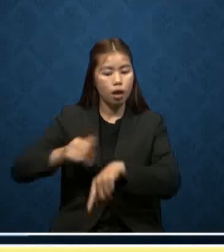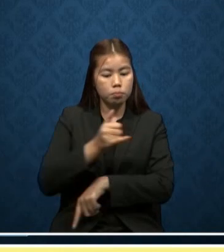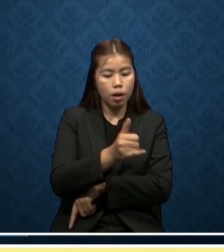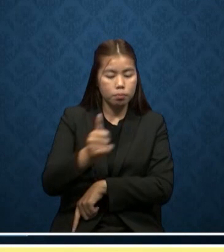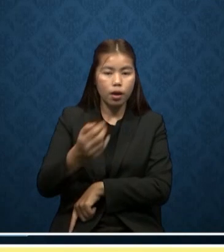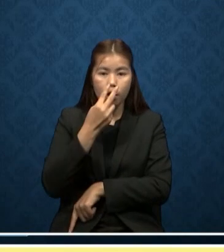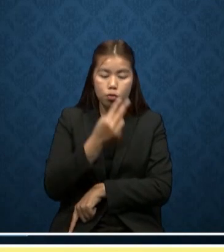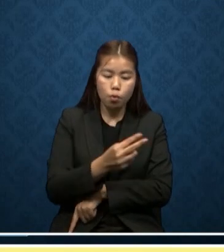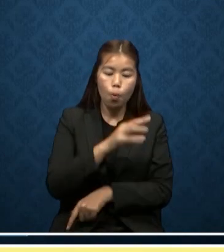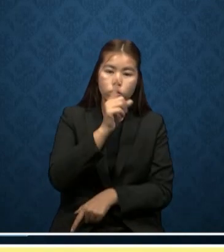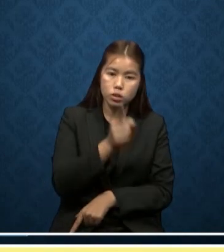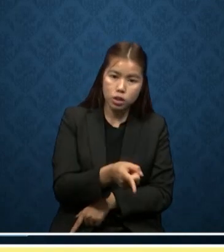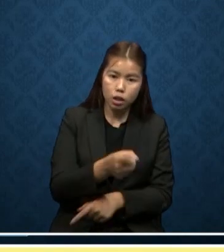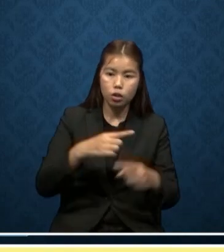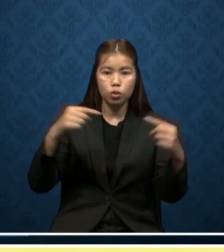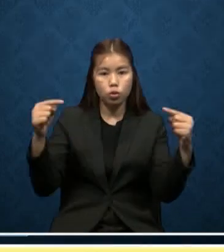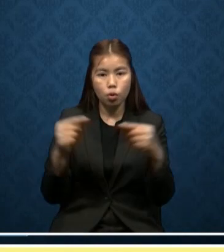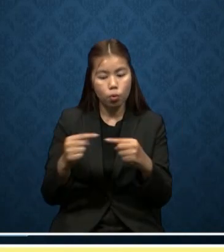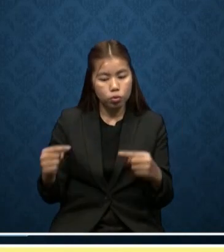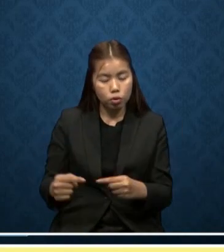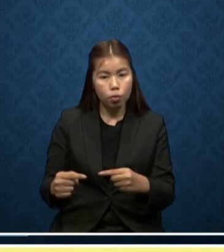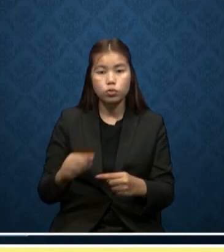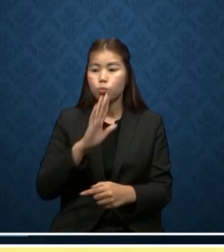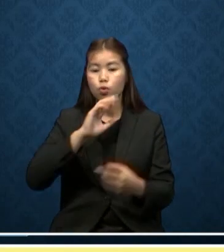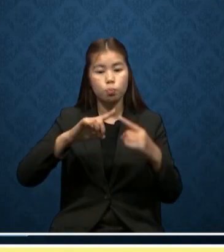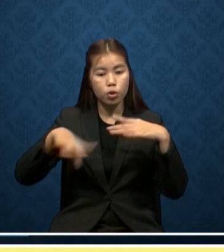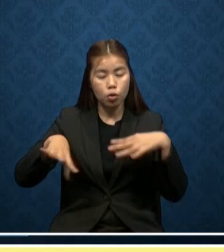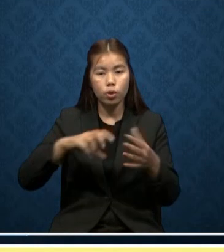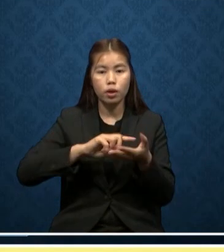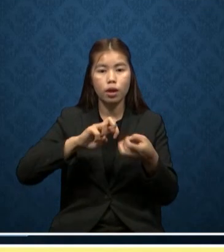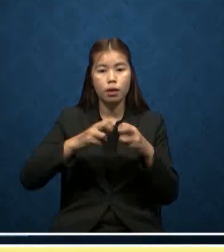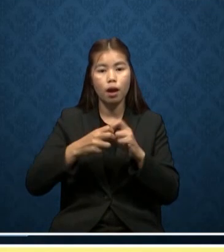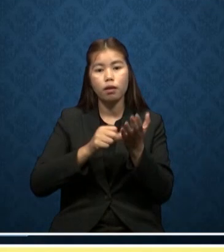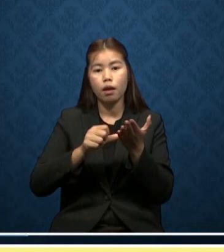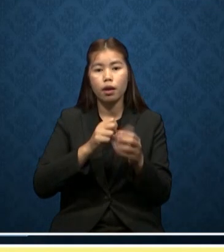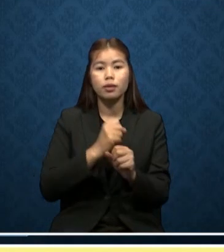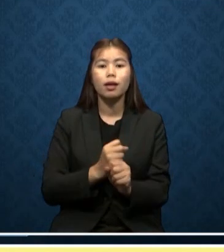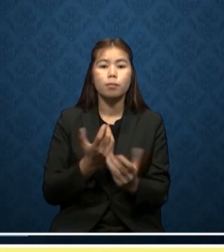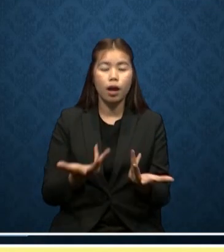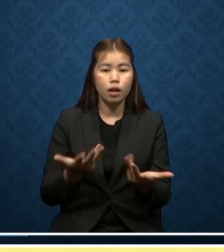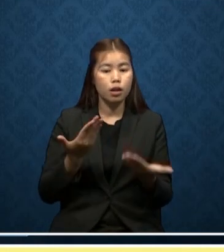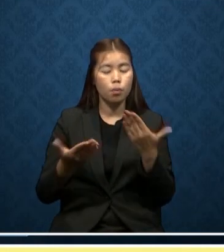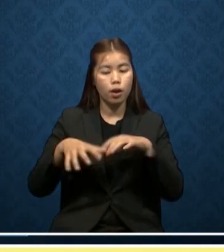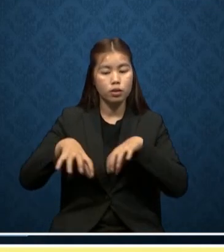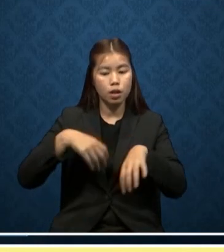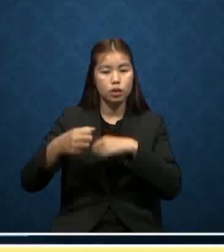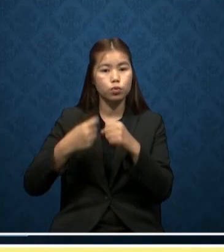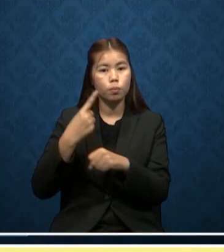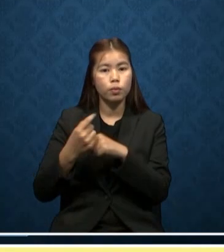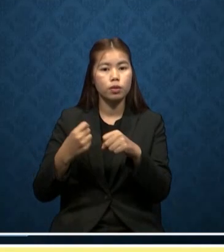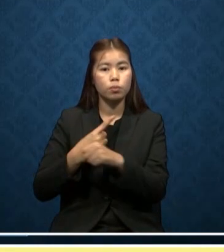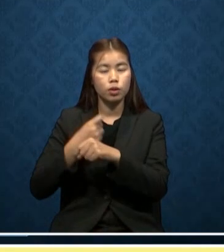จริงหรือไม่จะแก้อย่างไรการจัดทำรายงานประจำปีควรเน้นการดำเนินงานรวมถึงผล